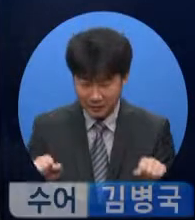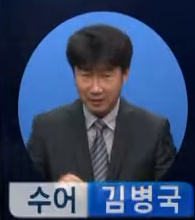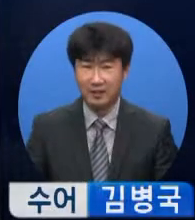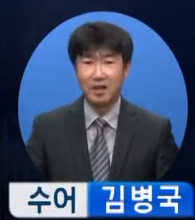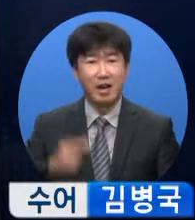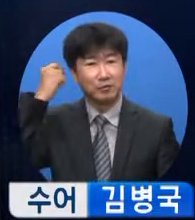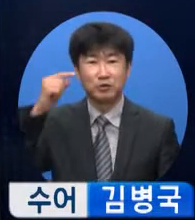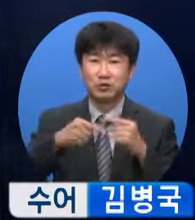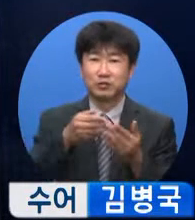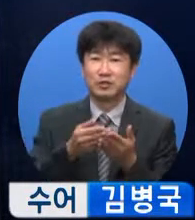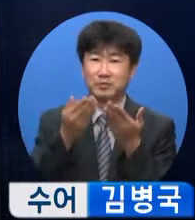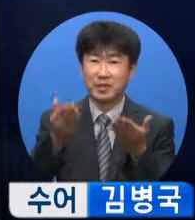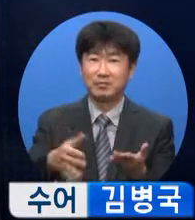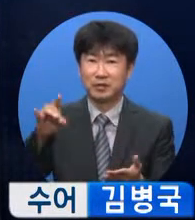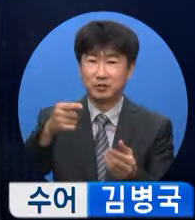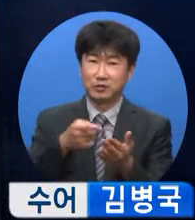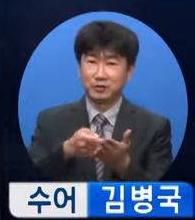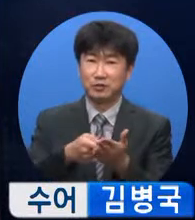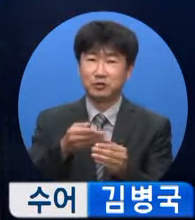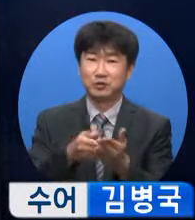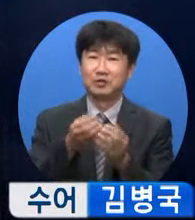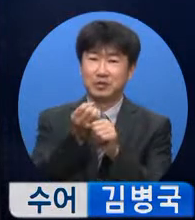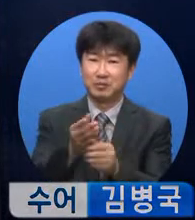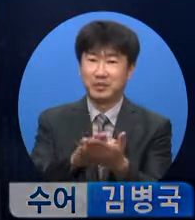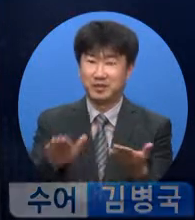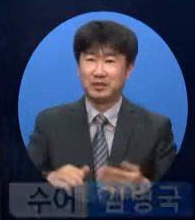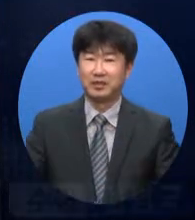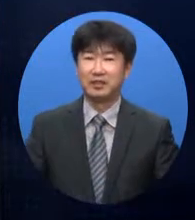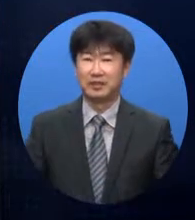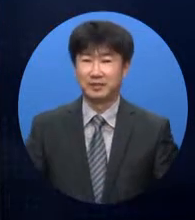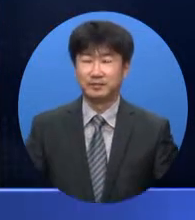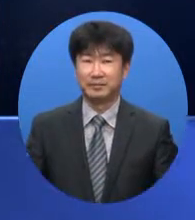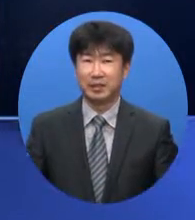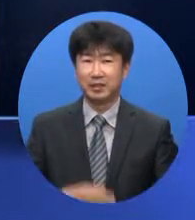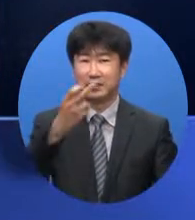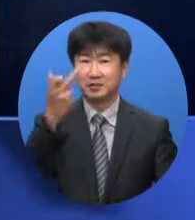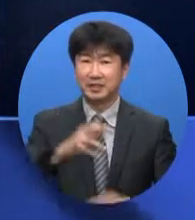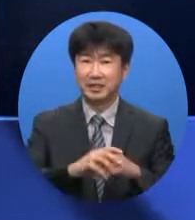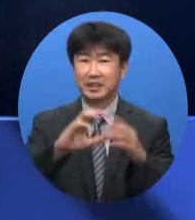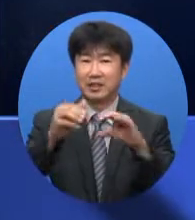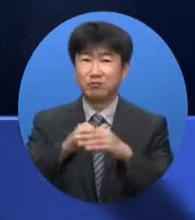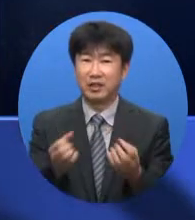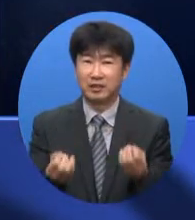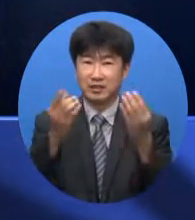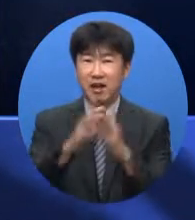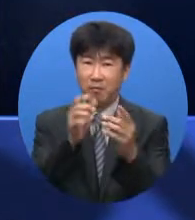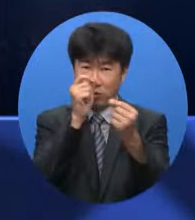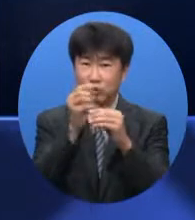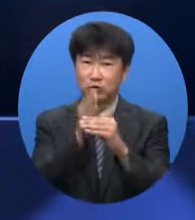시청자 여러분 안녕하십니까? 네트워크 합천입니다. 먼저 첫 소식부터 전해드리겠습니다. 2017